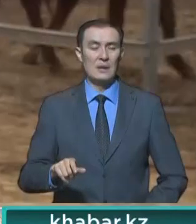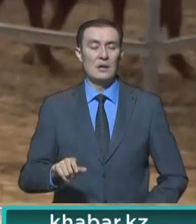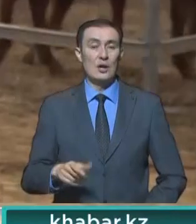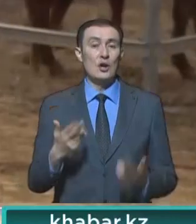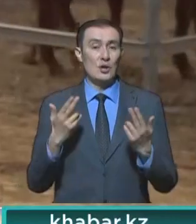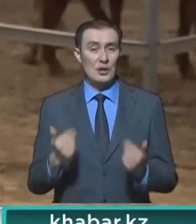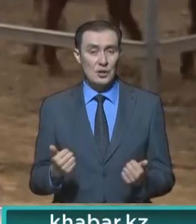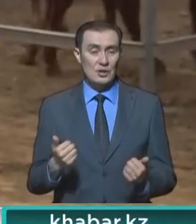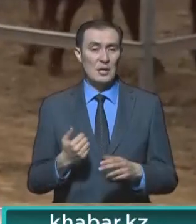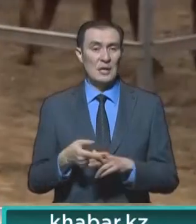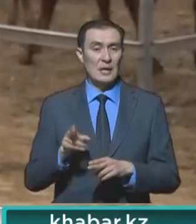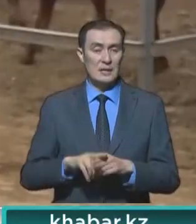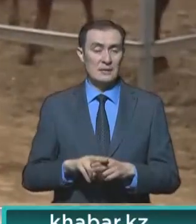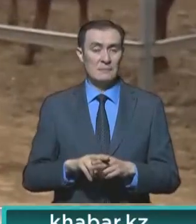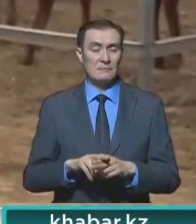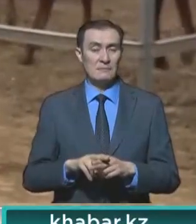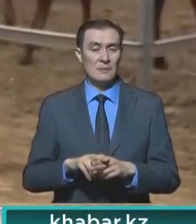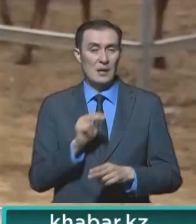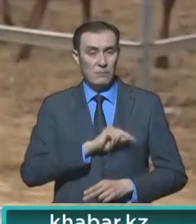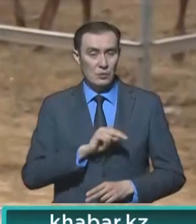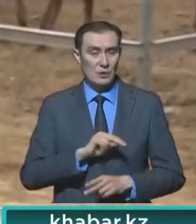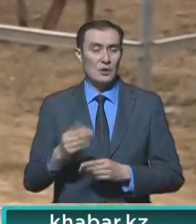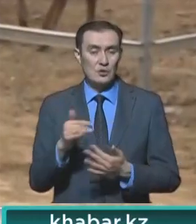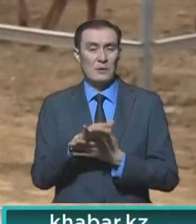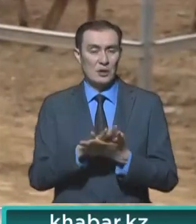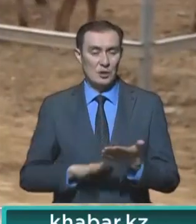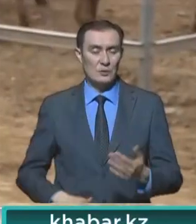Естественно, в данном направлении наши встречи продолжаются.